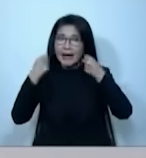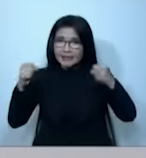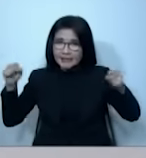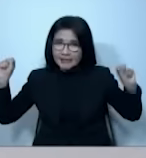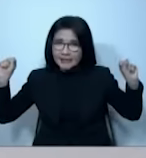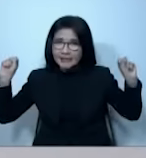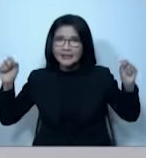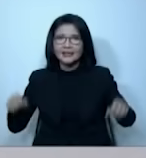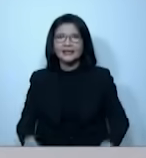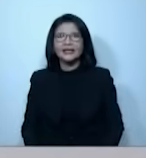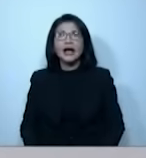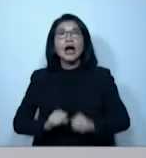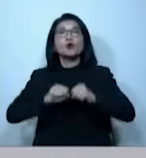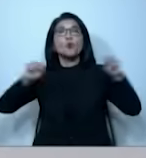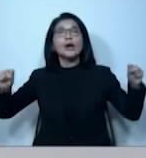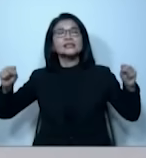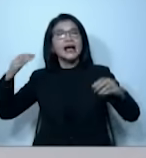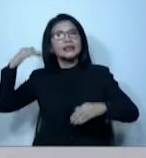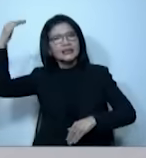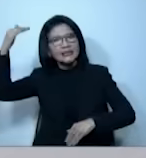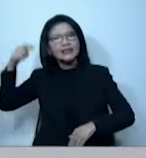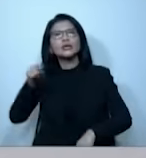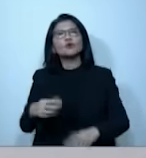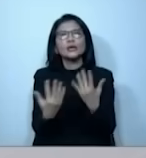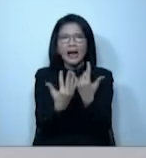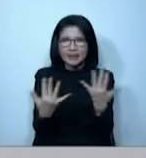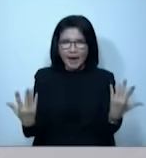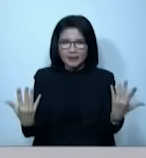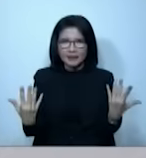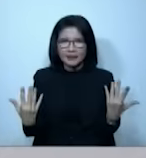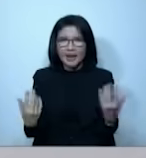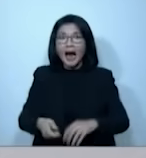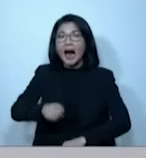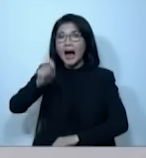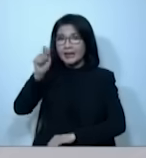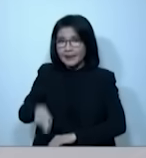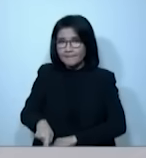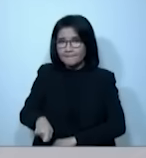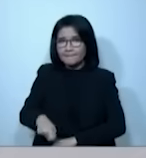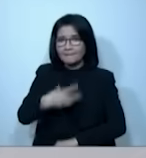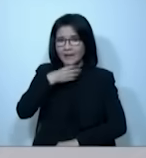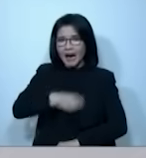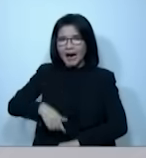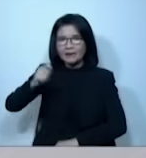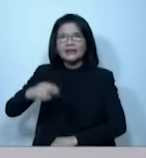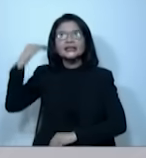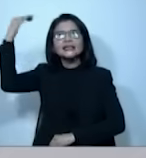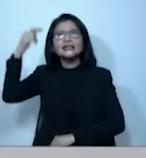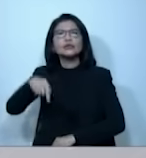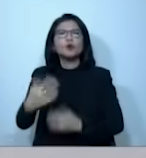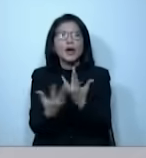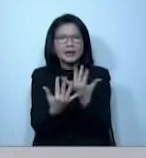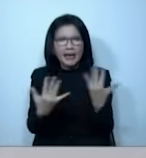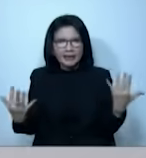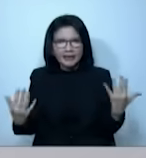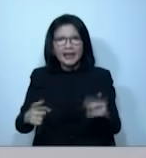demokrasi kekuasaan tertinggi ada di rakyat Hakim yang tertinggi adalah Rakyat